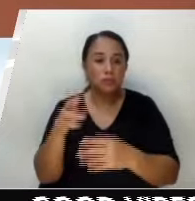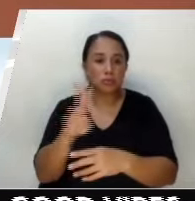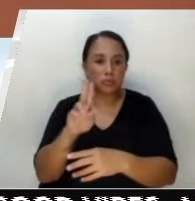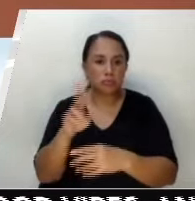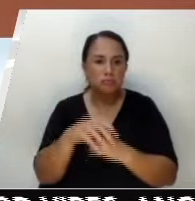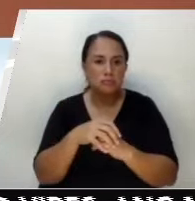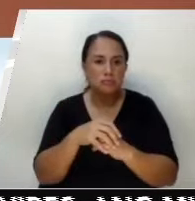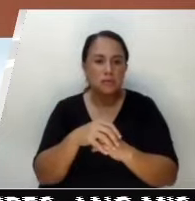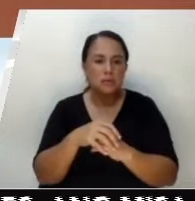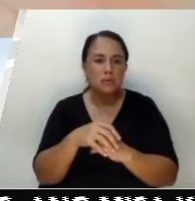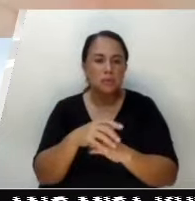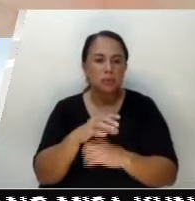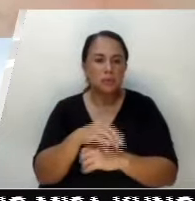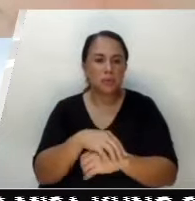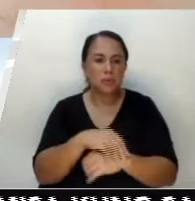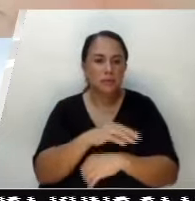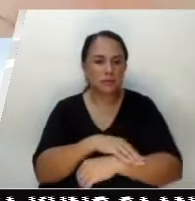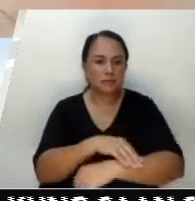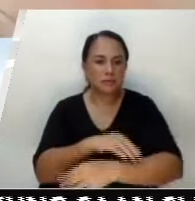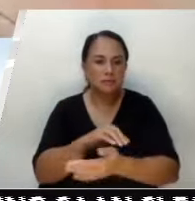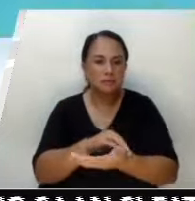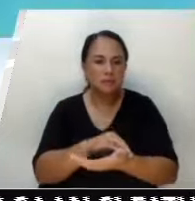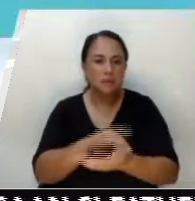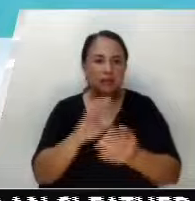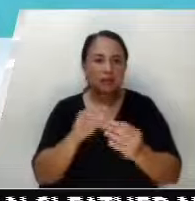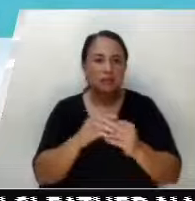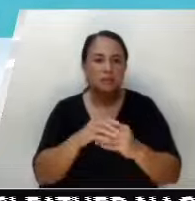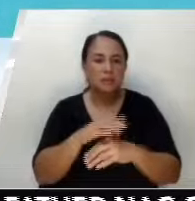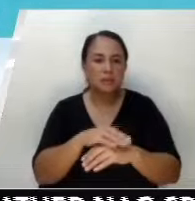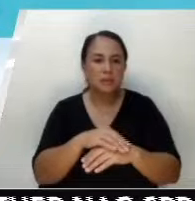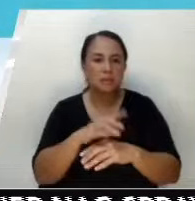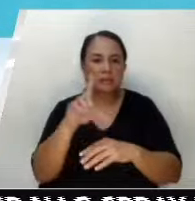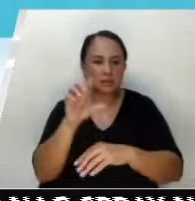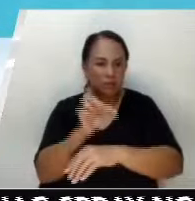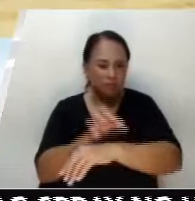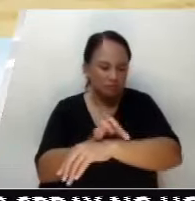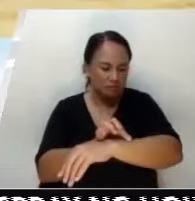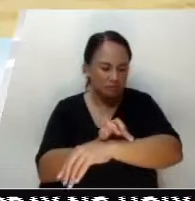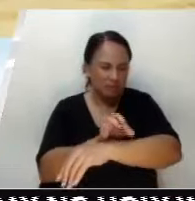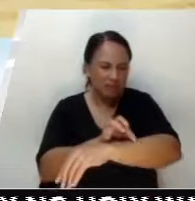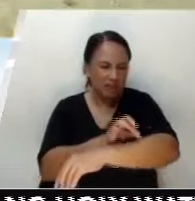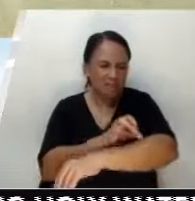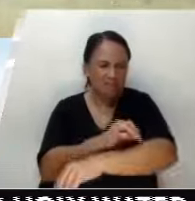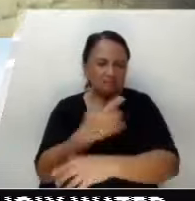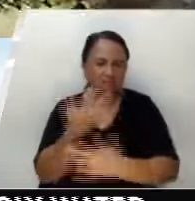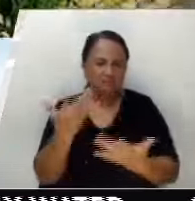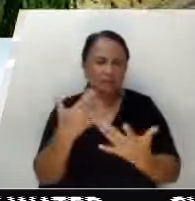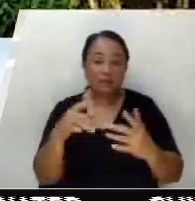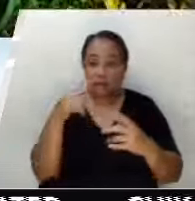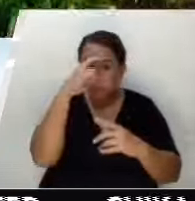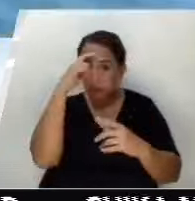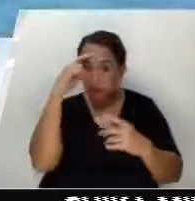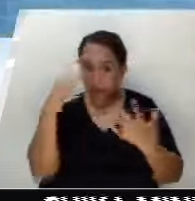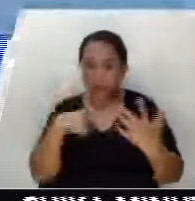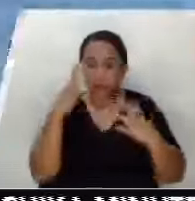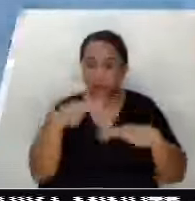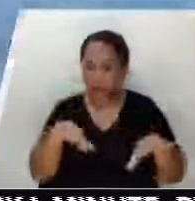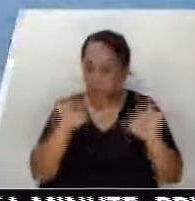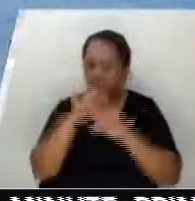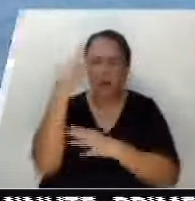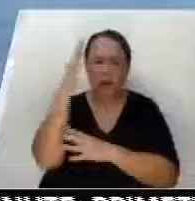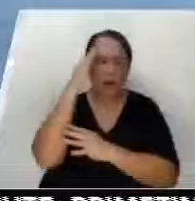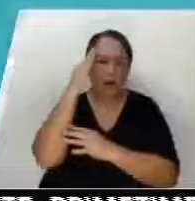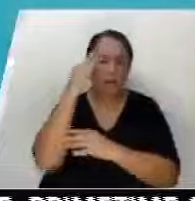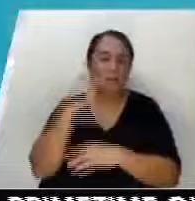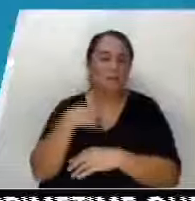yun gamitin yung calamine. Marks na lang po siya halos. Kaya sa mga magbe-beach ngayong summer, laging tandaan, kimportante ang may alam. Ako po si Kuya Kim